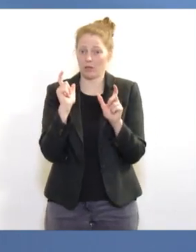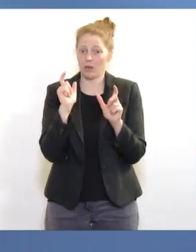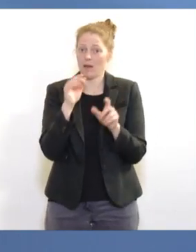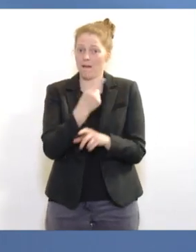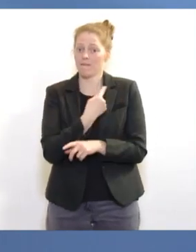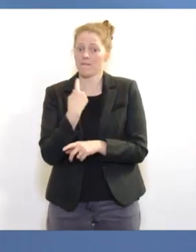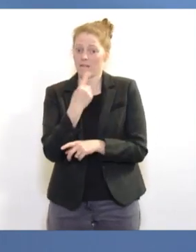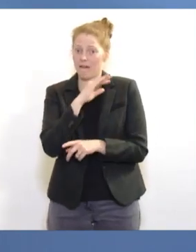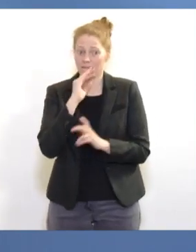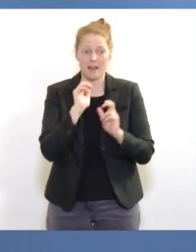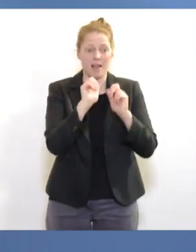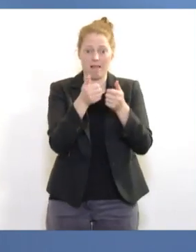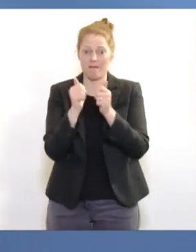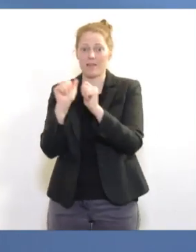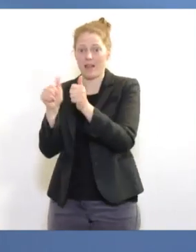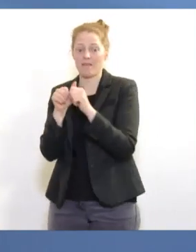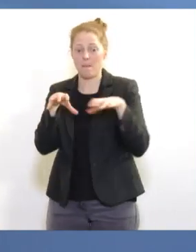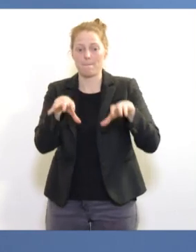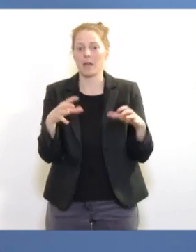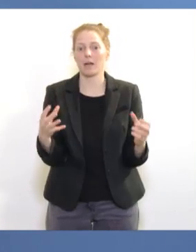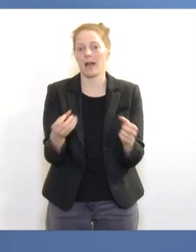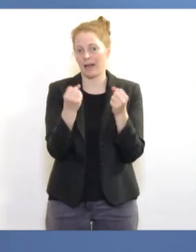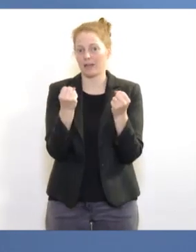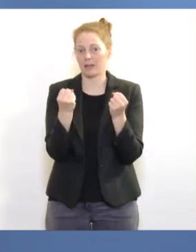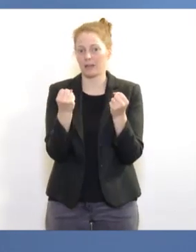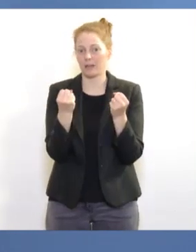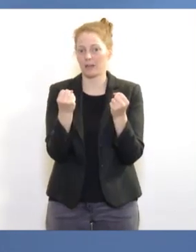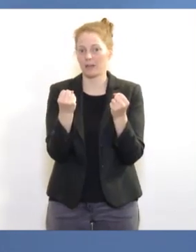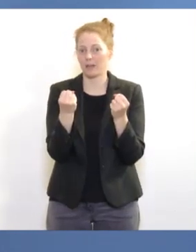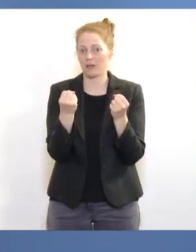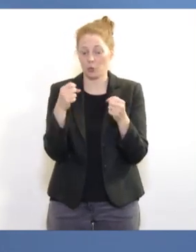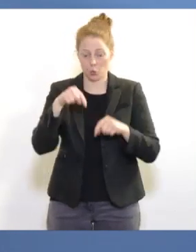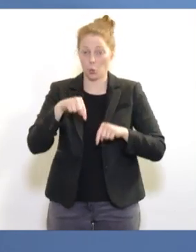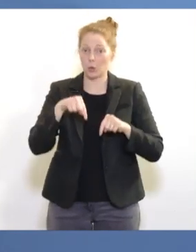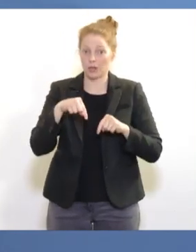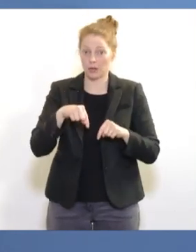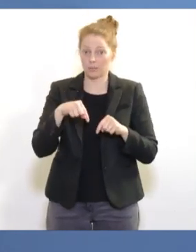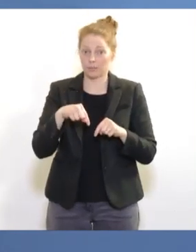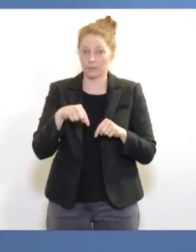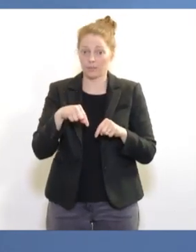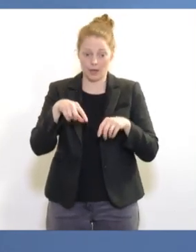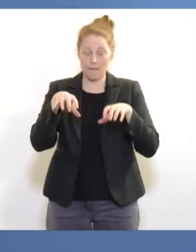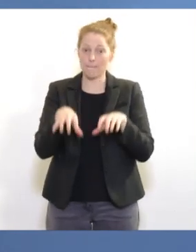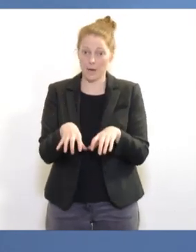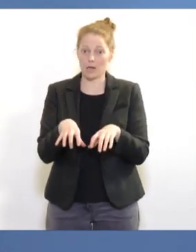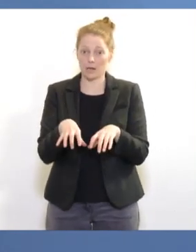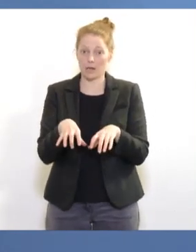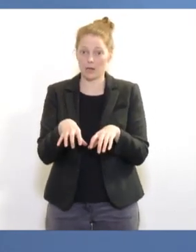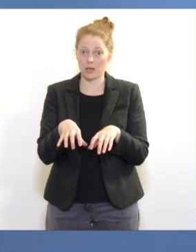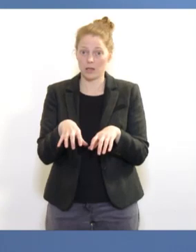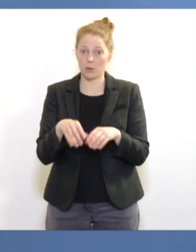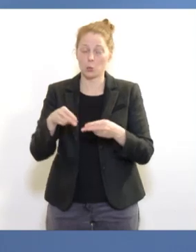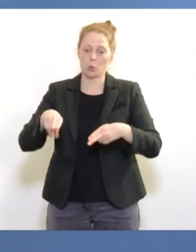geholfen, für die Banken zu retten. Heute kommt der Moment, wo die Banken dort können